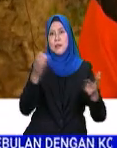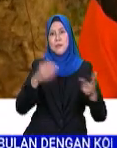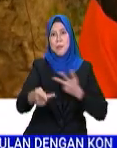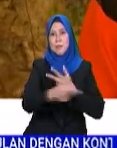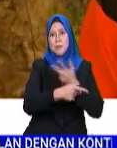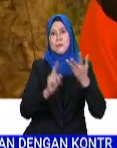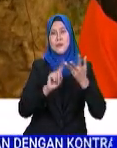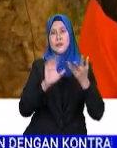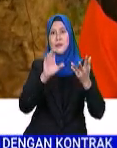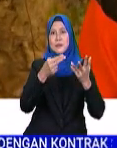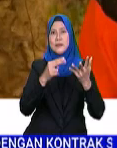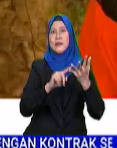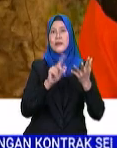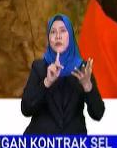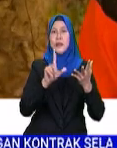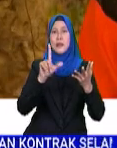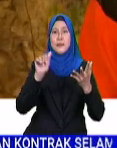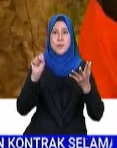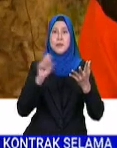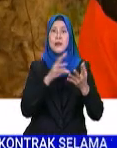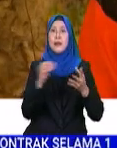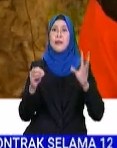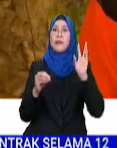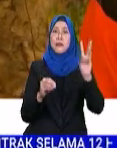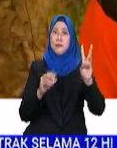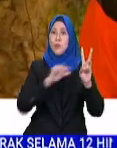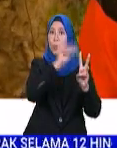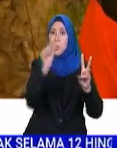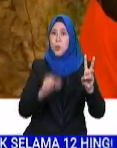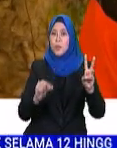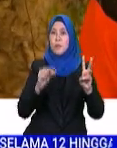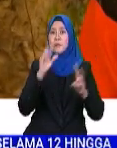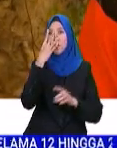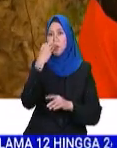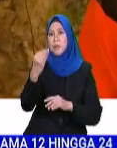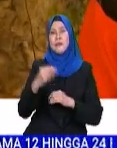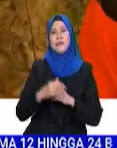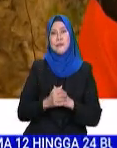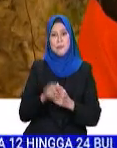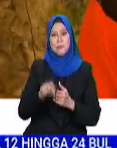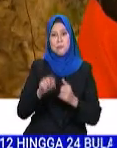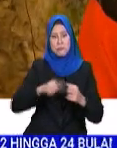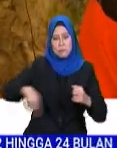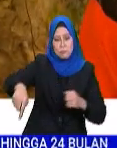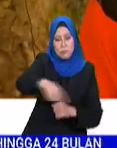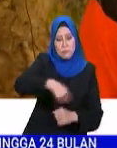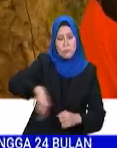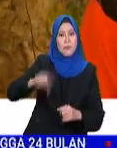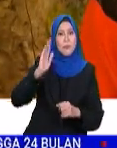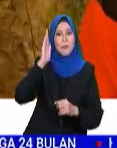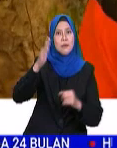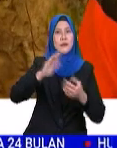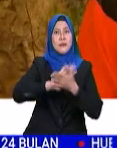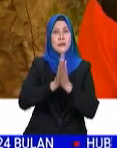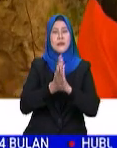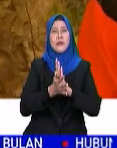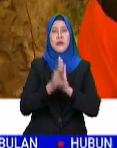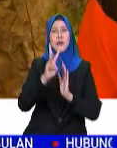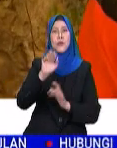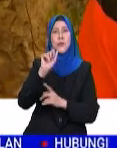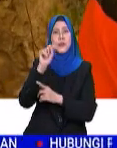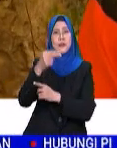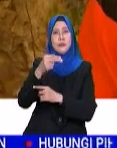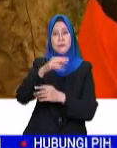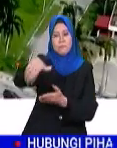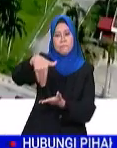Cameron Highland, Kuala Lipis dengan Gua Musang. This area akan jadikan satu wilayah lah untuk kita dan Ipoh akan jadi the center